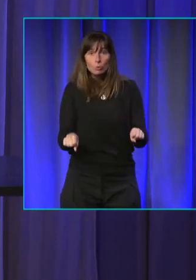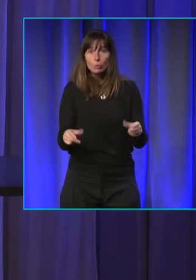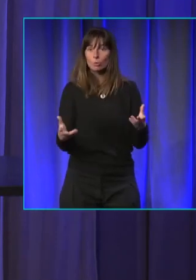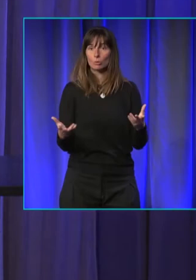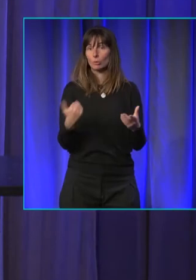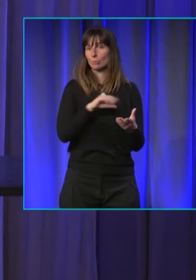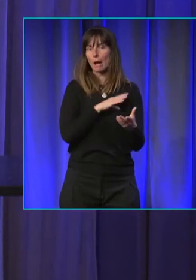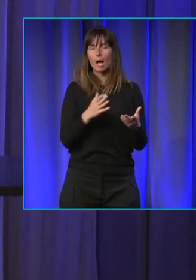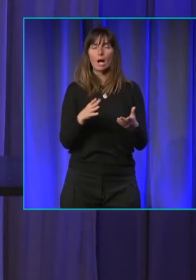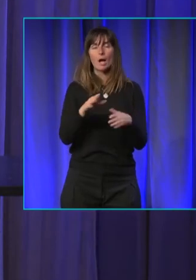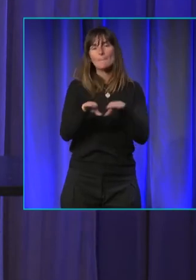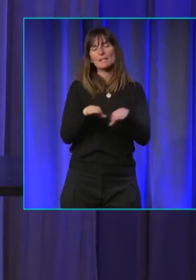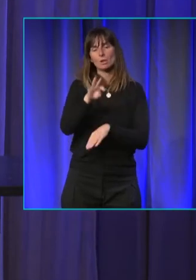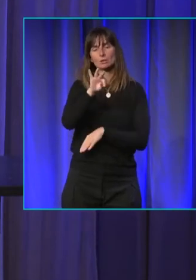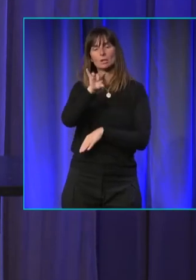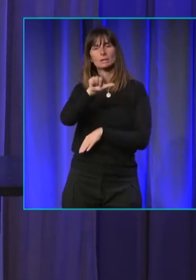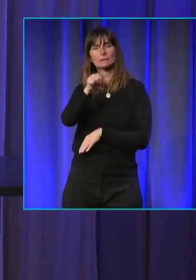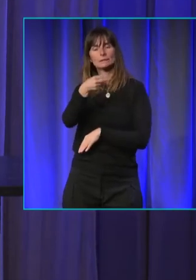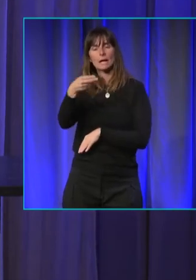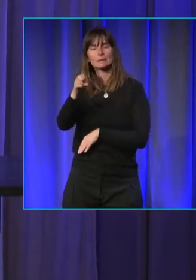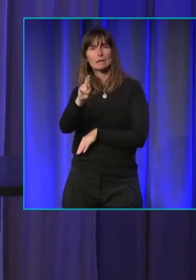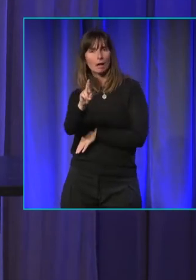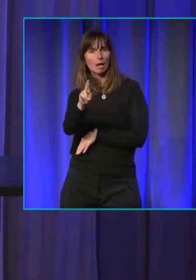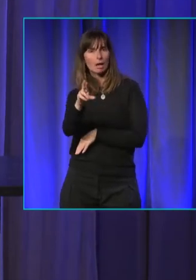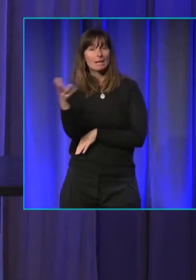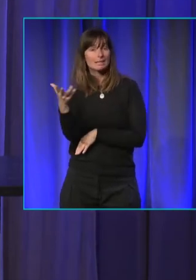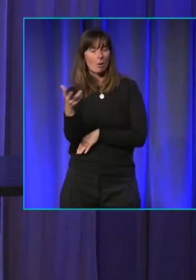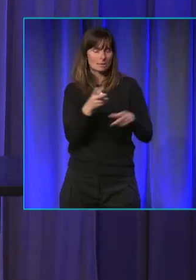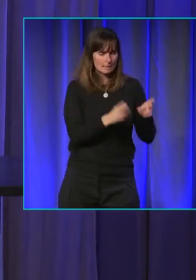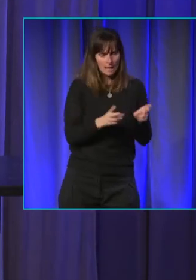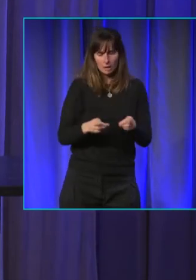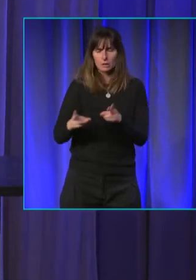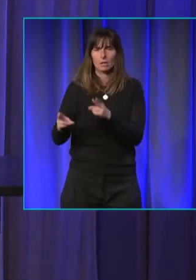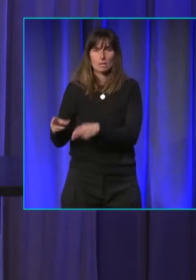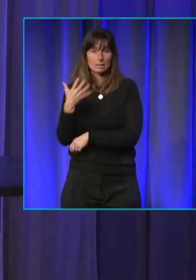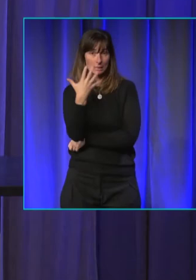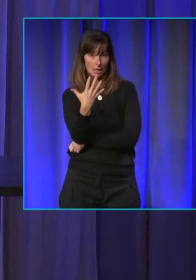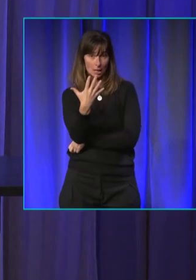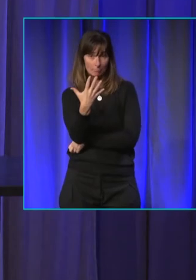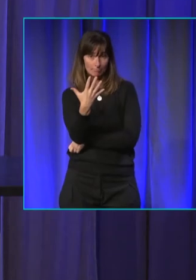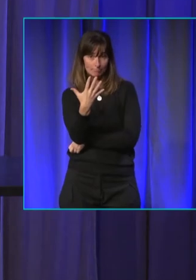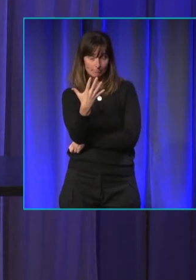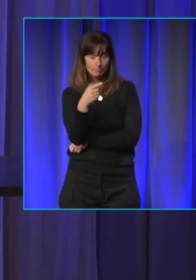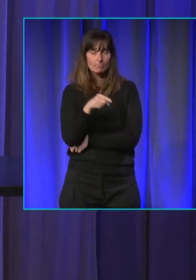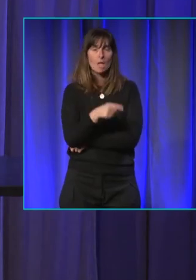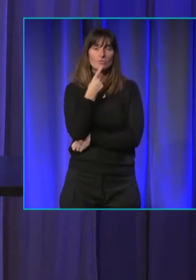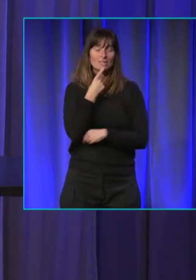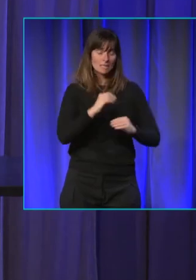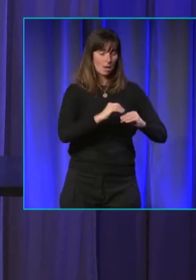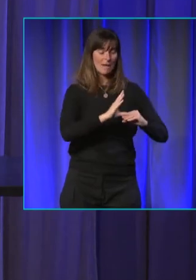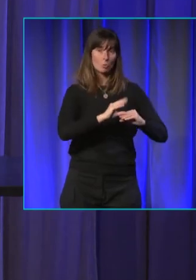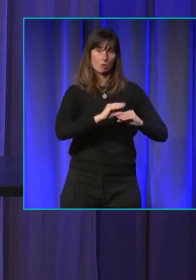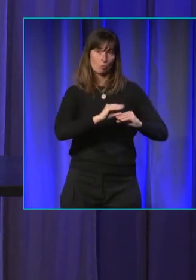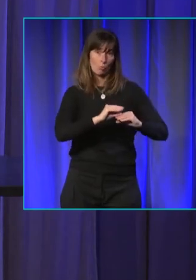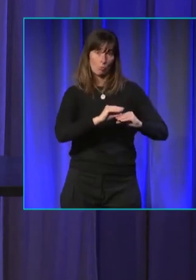la méthode de Tanner. Donc la méthode de Tanner, c'est 5 stades en fait de maturation